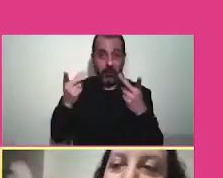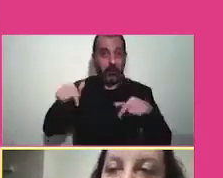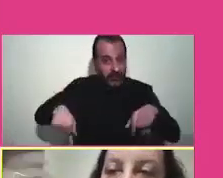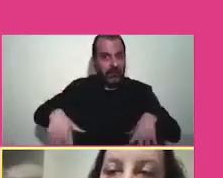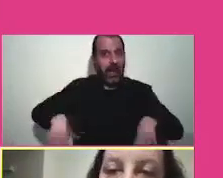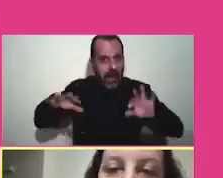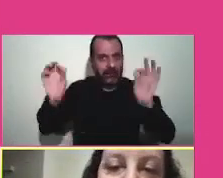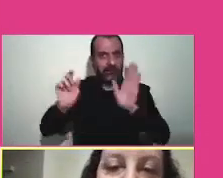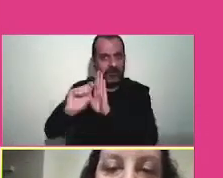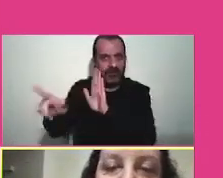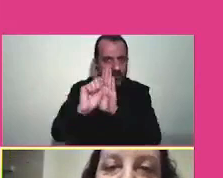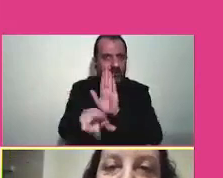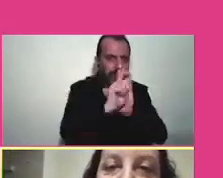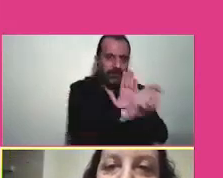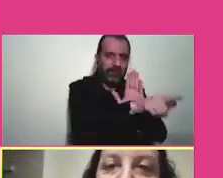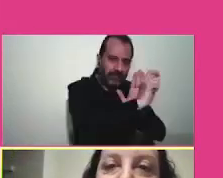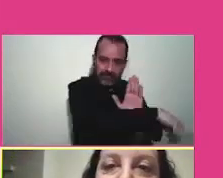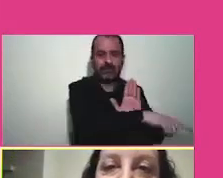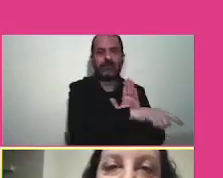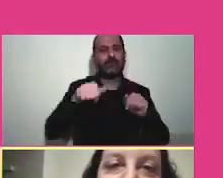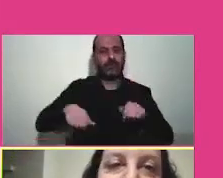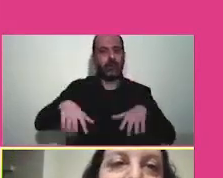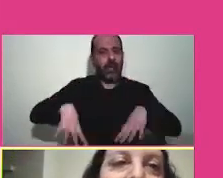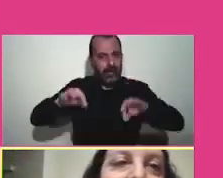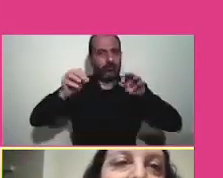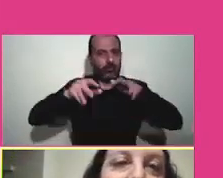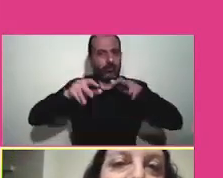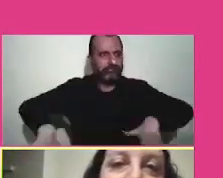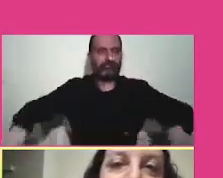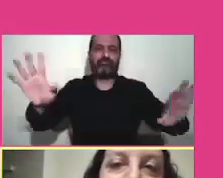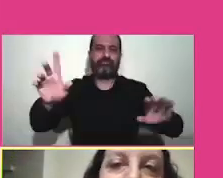αυτό τώρα όσο είμαστε και εδώ μαζί.